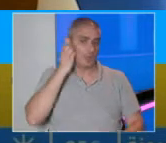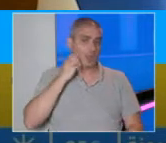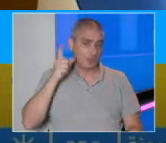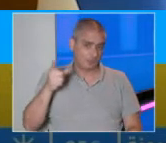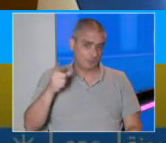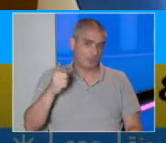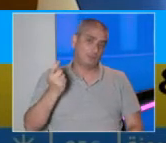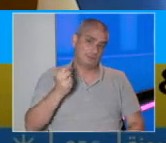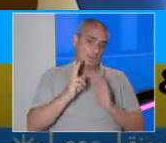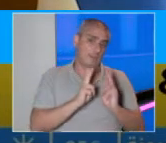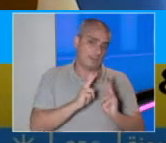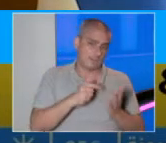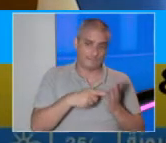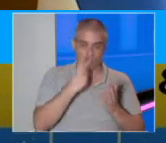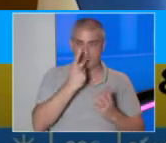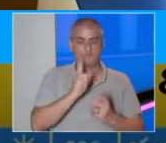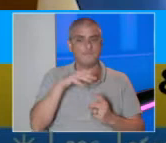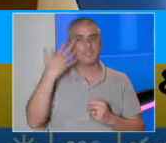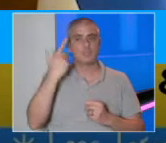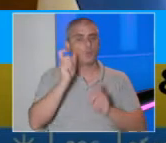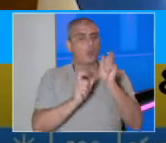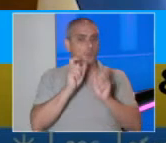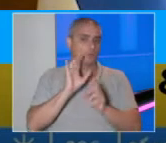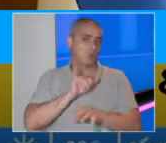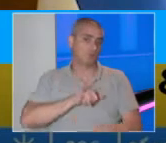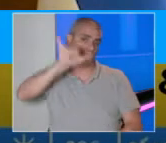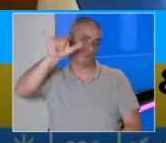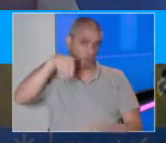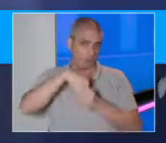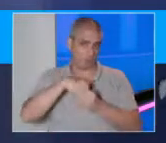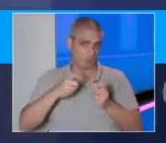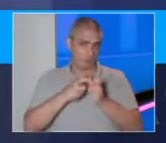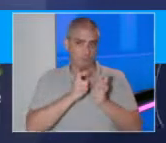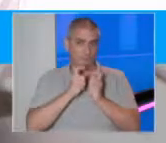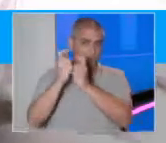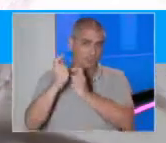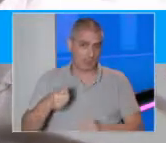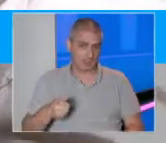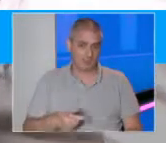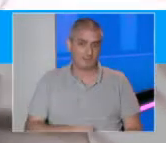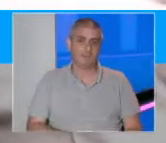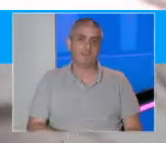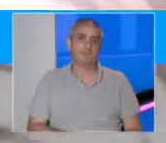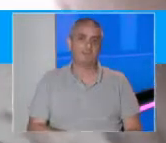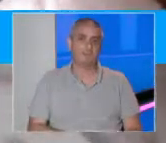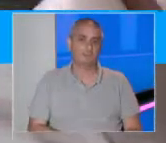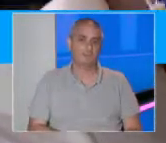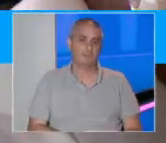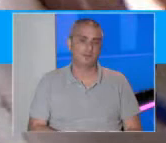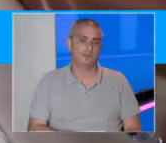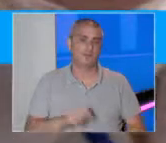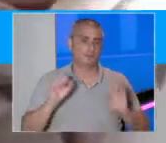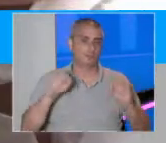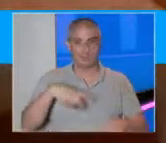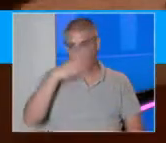זה קצת מתעכב מבחינת מי יהיו הדמויות שיצאו באותה משלחת, וצריך לחתום על העניין הזה, כשהנשיא